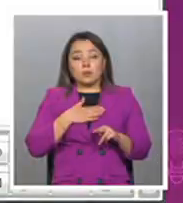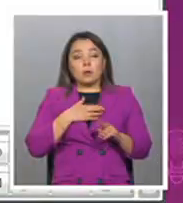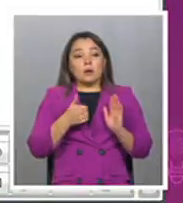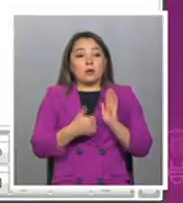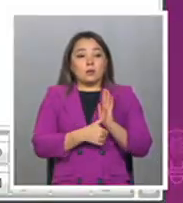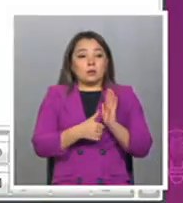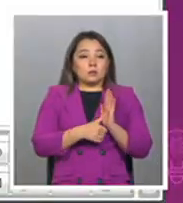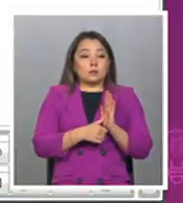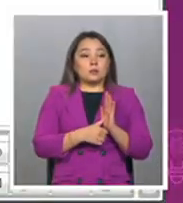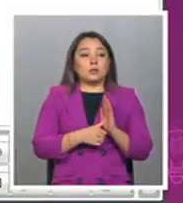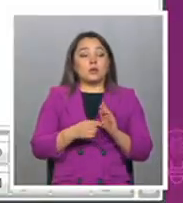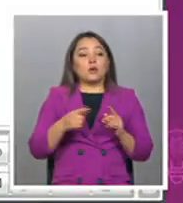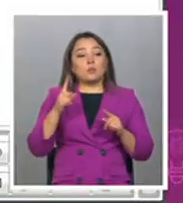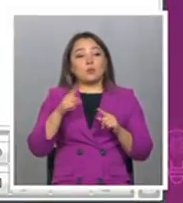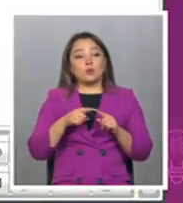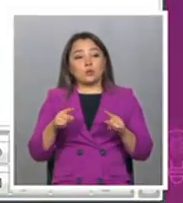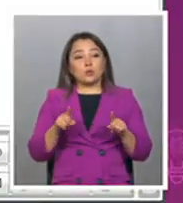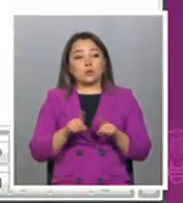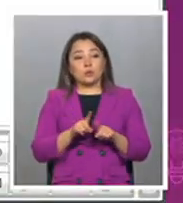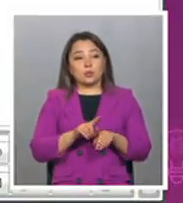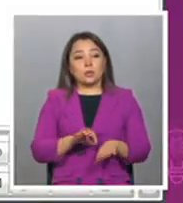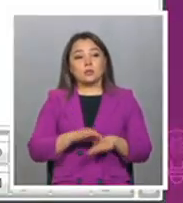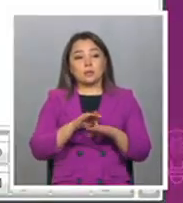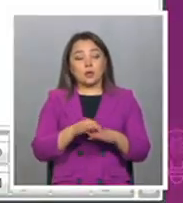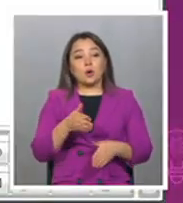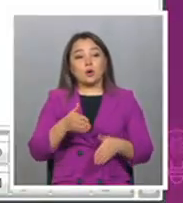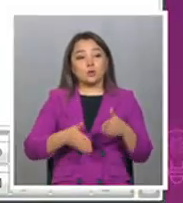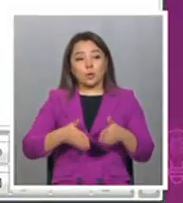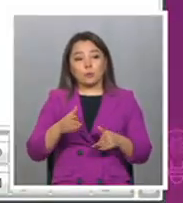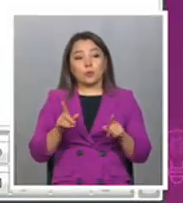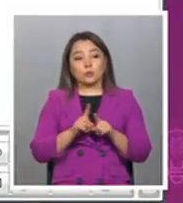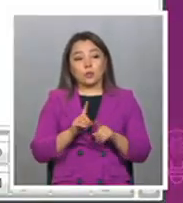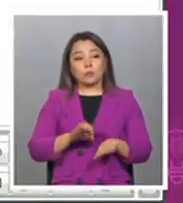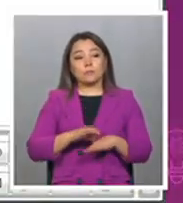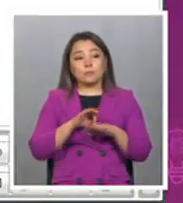бұрышты траектория бойынша жүретін роботты